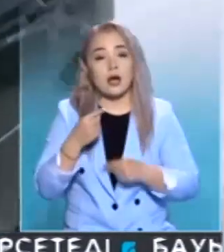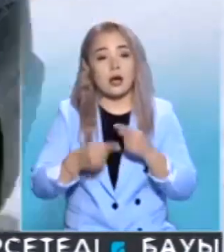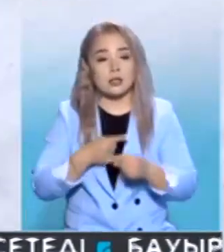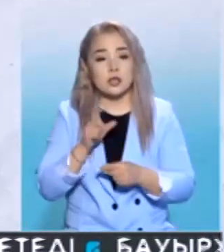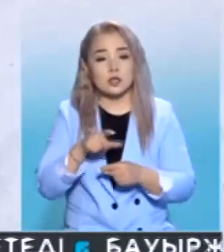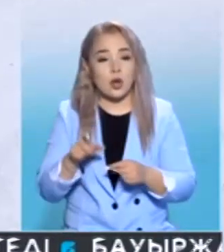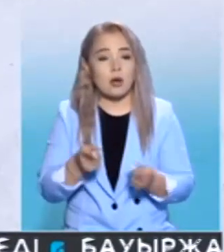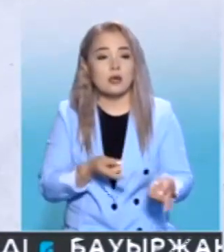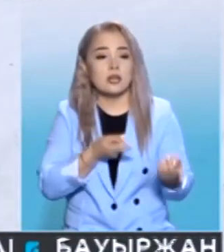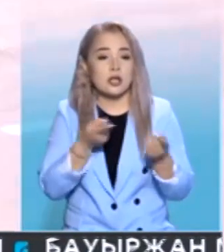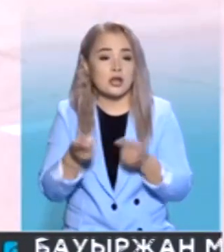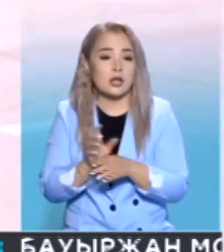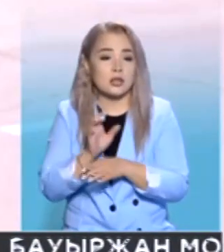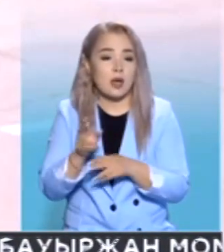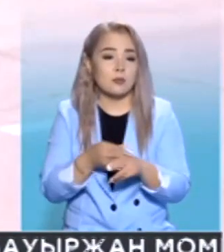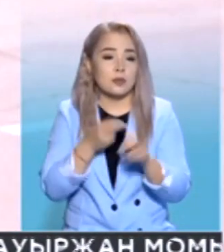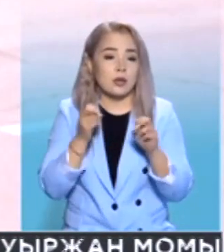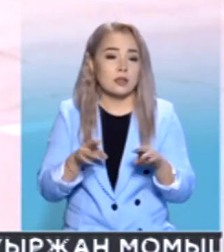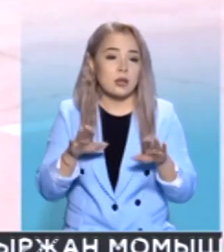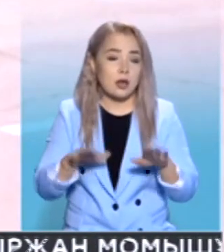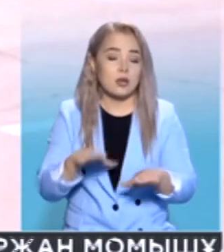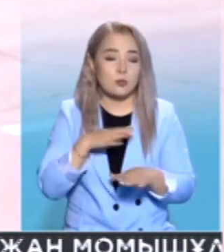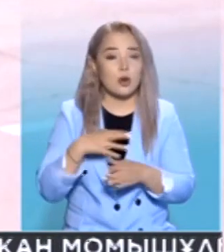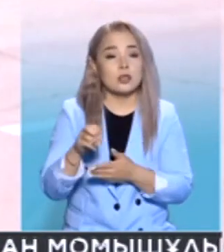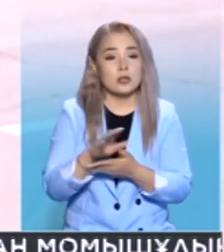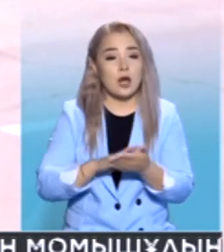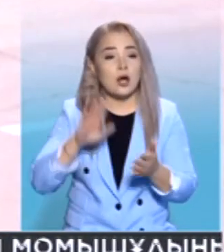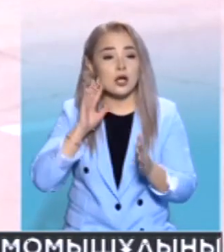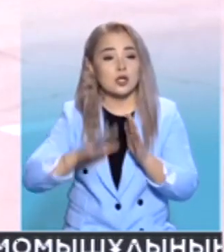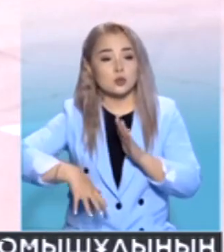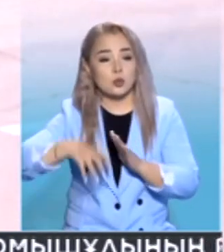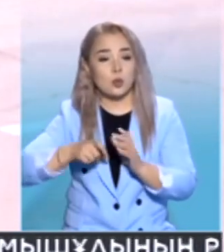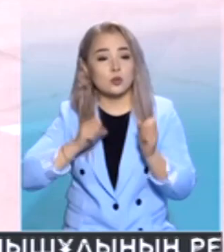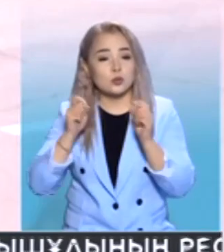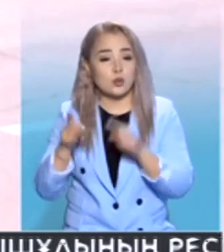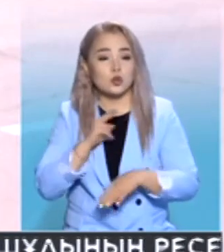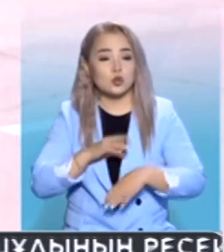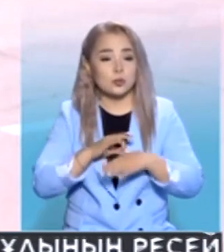жеткізді. Су сору жұмыстары әлі де жалғасуда. Қазіргі таңда